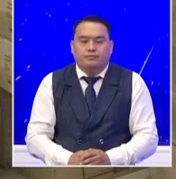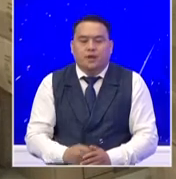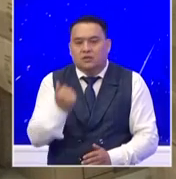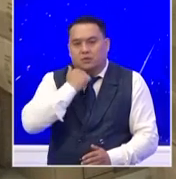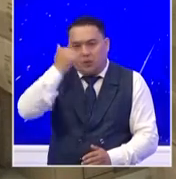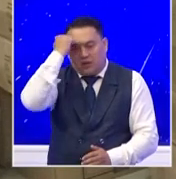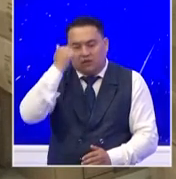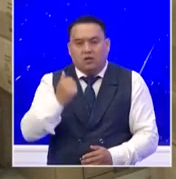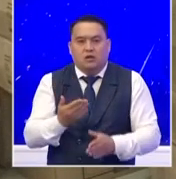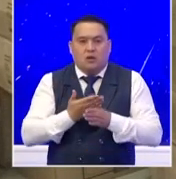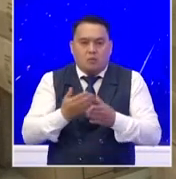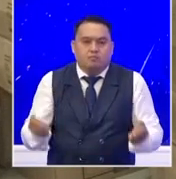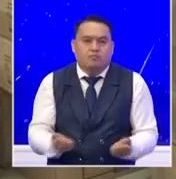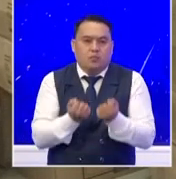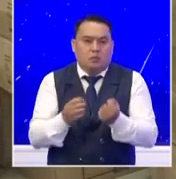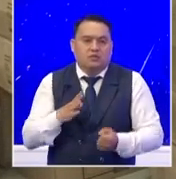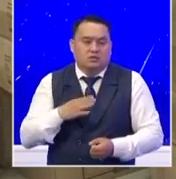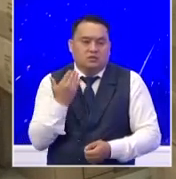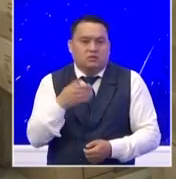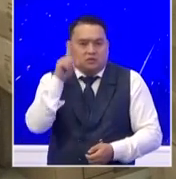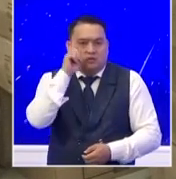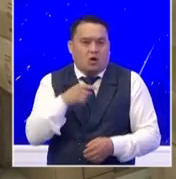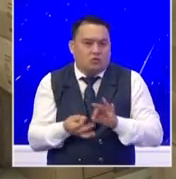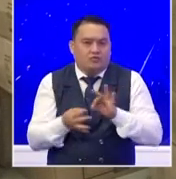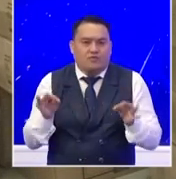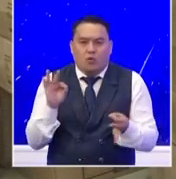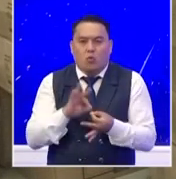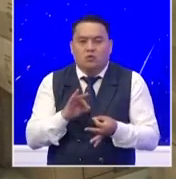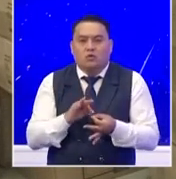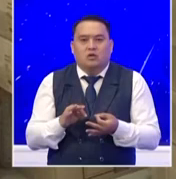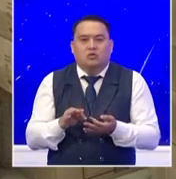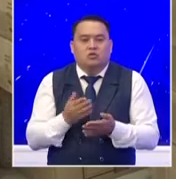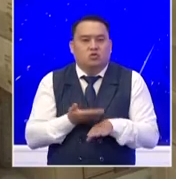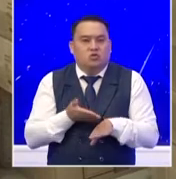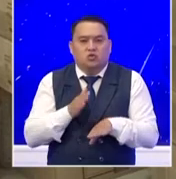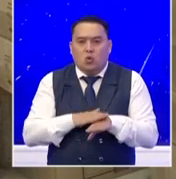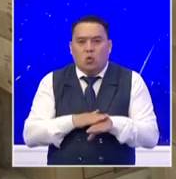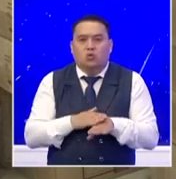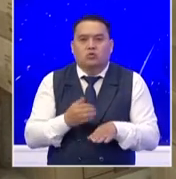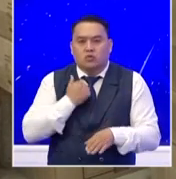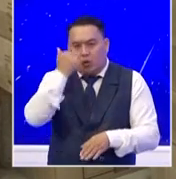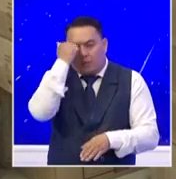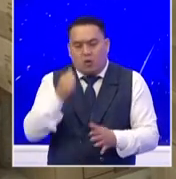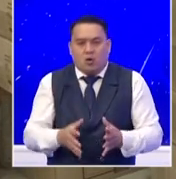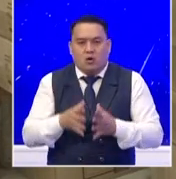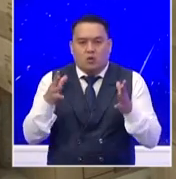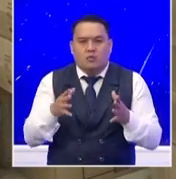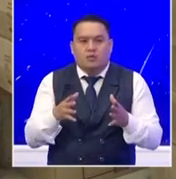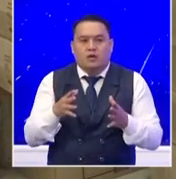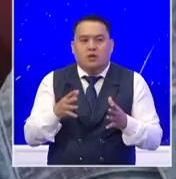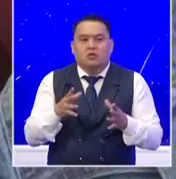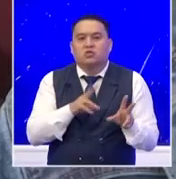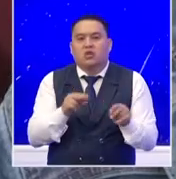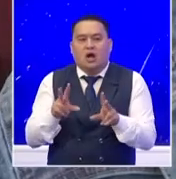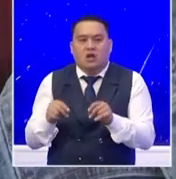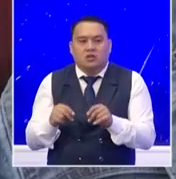Спасибо большое, что оказали нам помощь. Сами знаете, время сейчас трудное. Никому из нас нелегко. Благодарю от всей души. Мои младшие очень